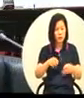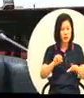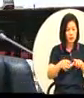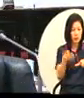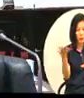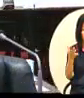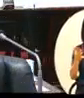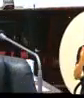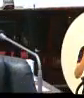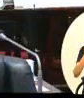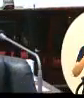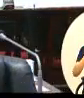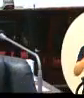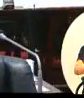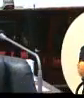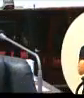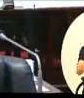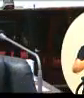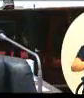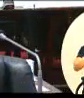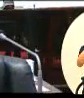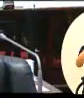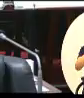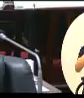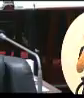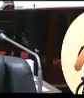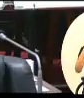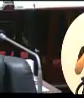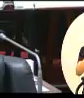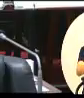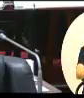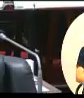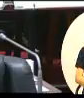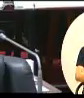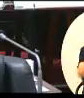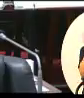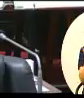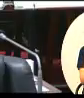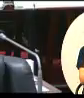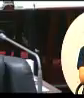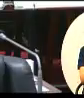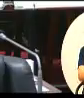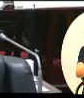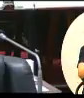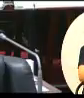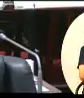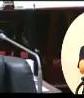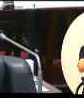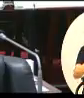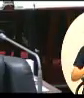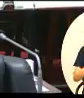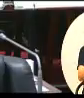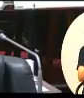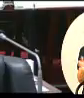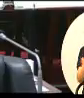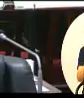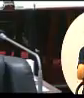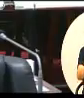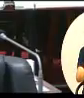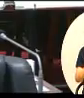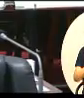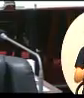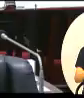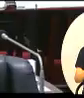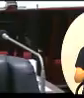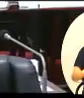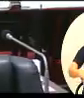的媒体里面特别去承诺，一切都是依法处理。目前为止，